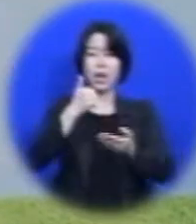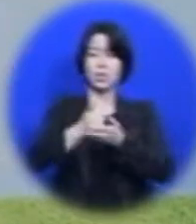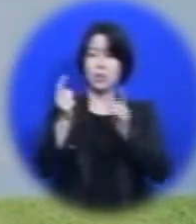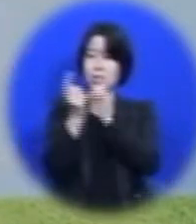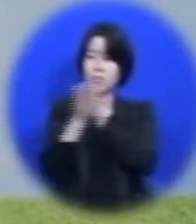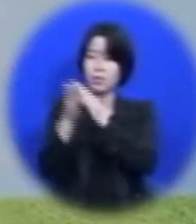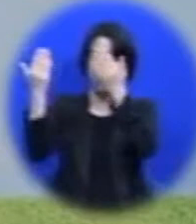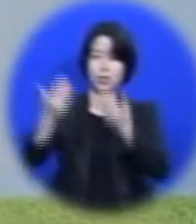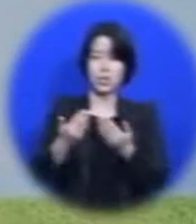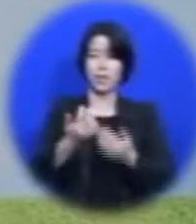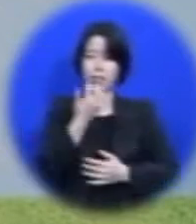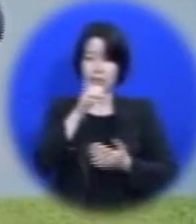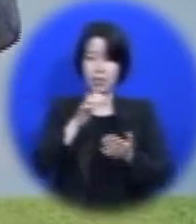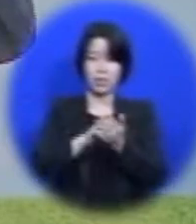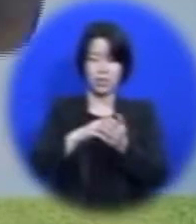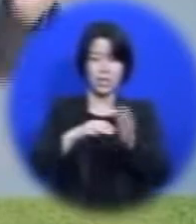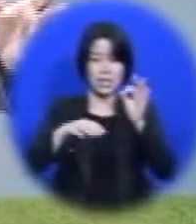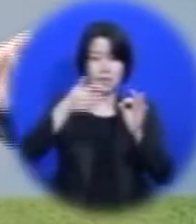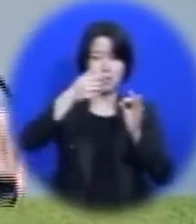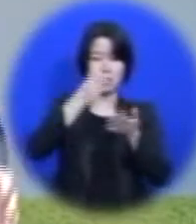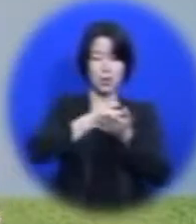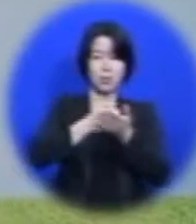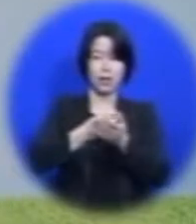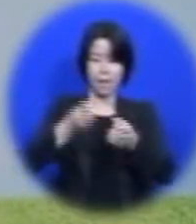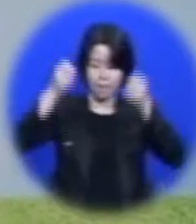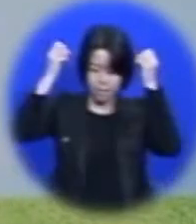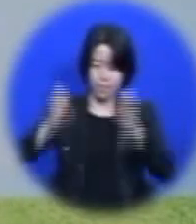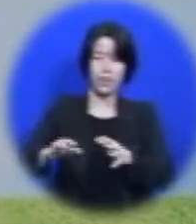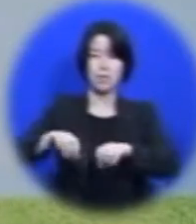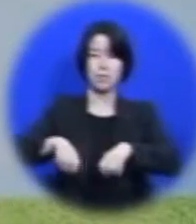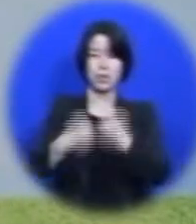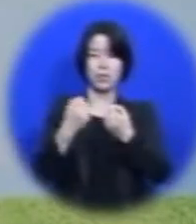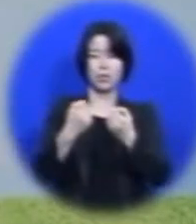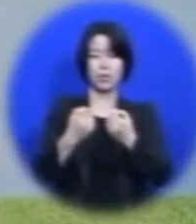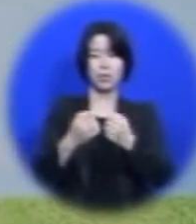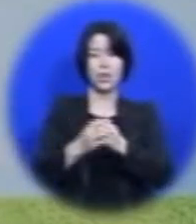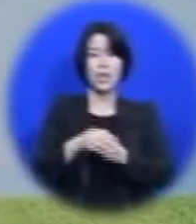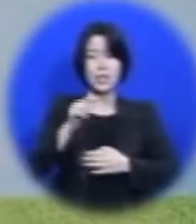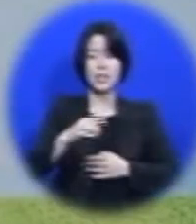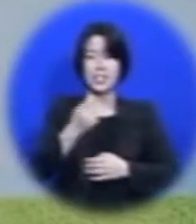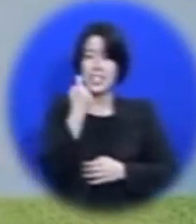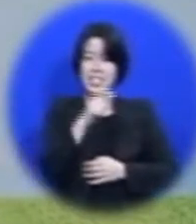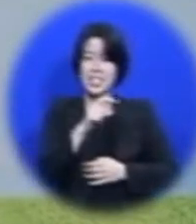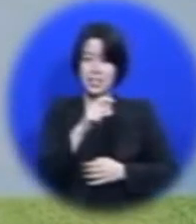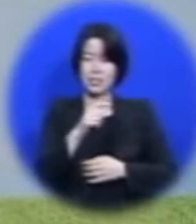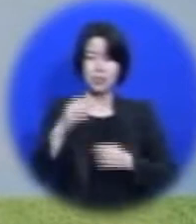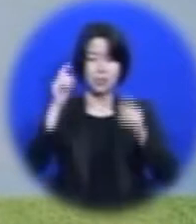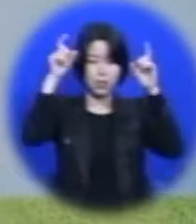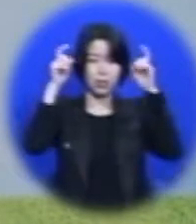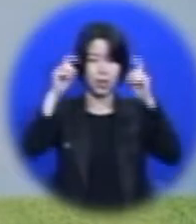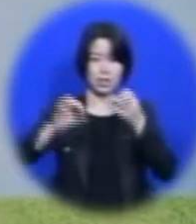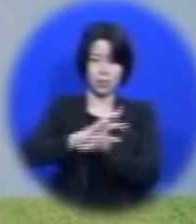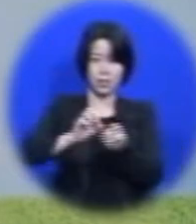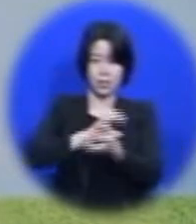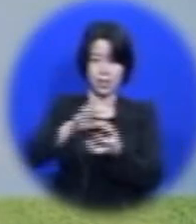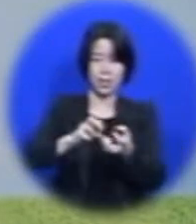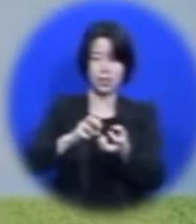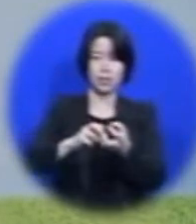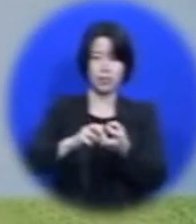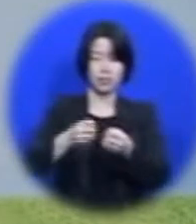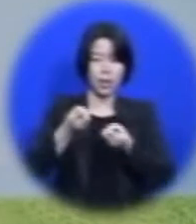십계명 돌판을 부들부들 떨면서 내리쳐서 깨뜨리고 그리고는 그 금송아지를 갈아가지고 이스라엘 백성들에게